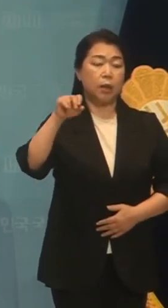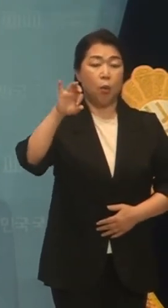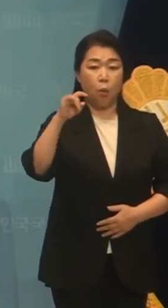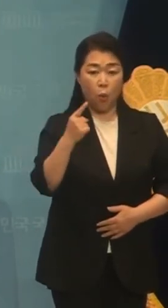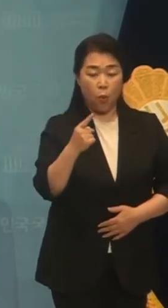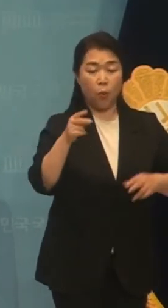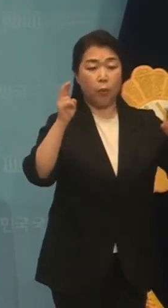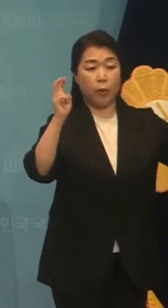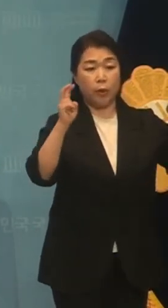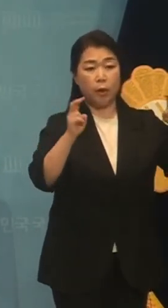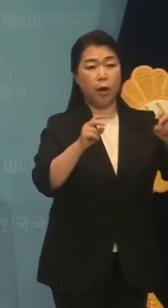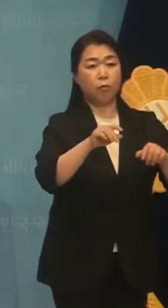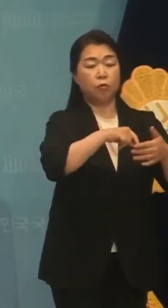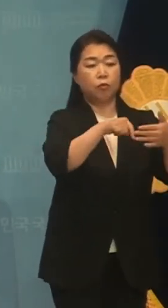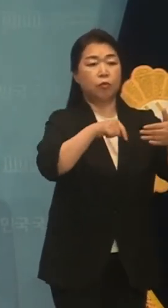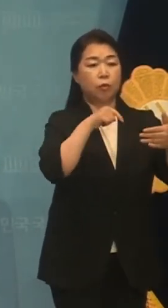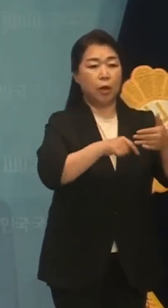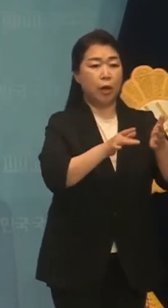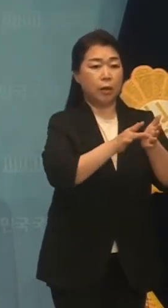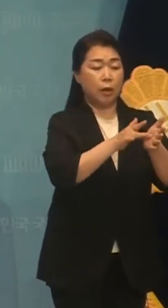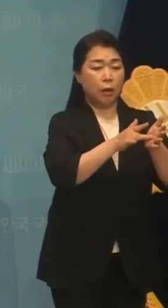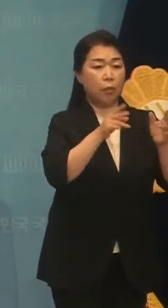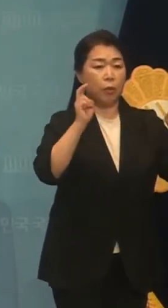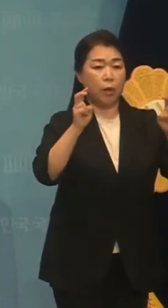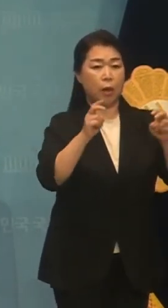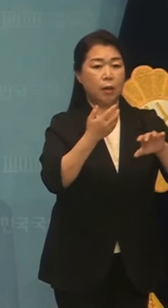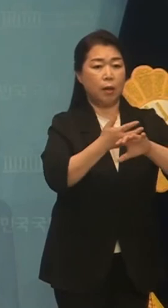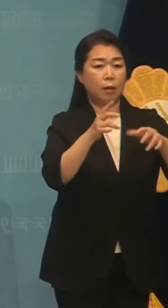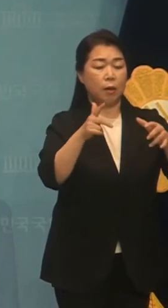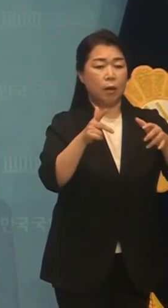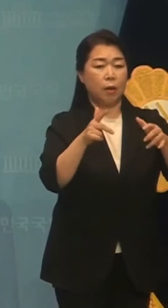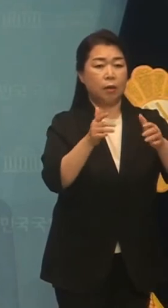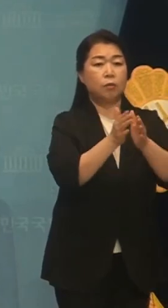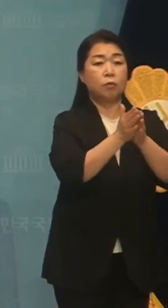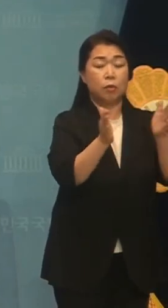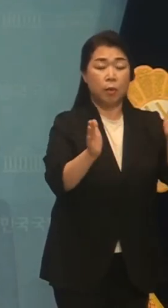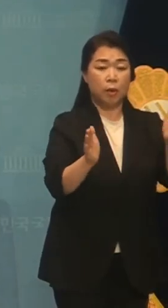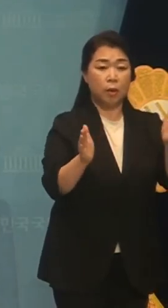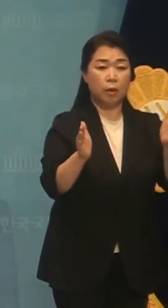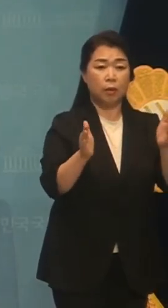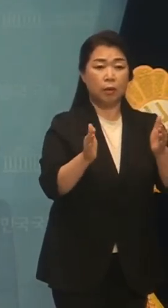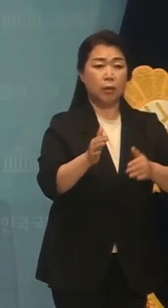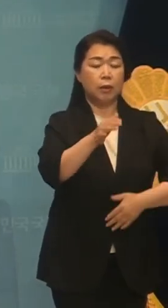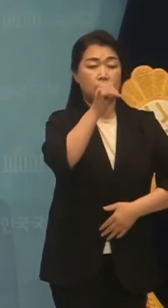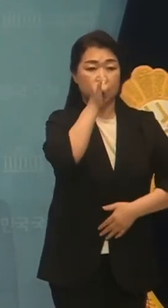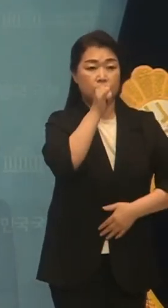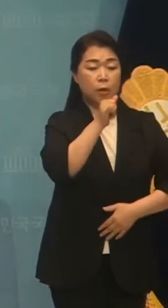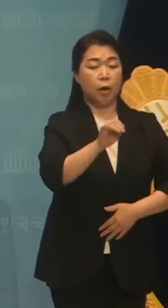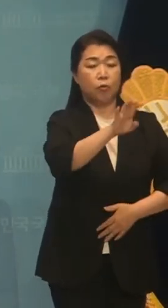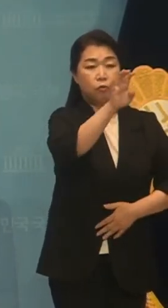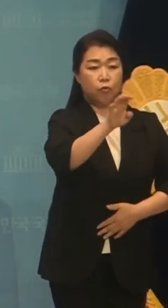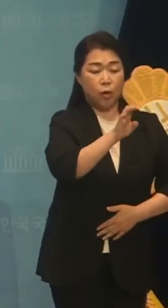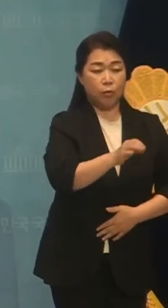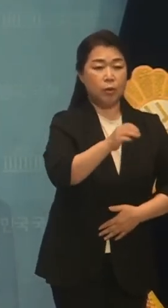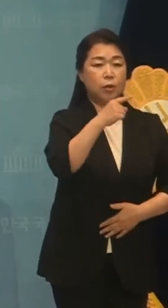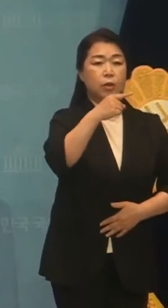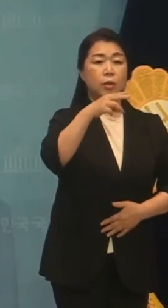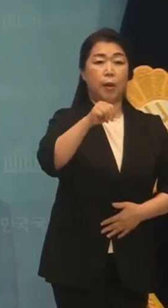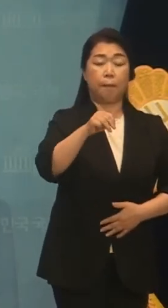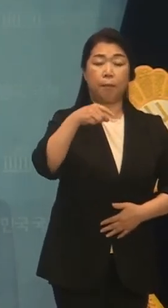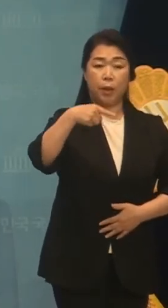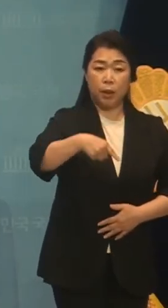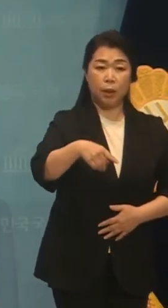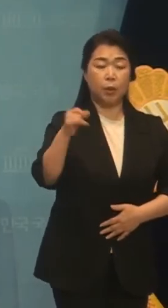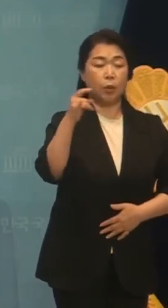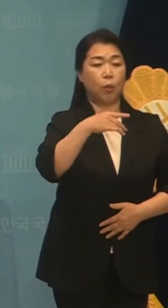국내 백신사들의 해외 진출을 앞당겼다는 평입니다. 유럽의 EU,